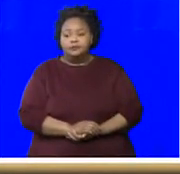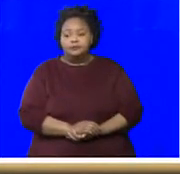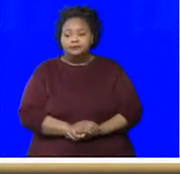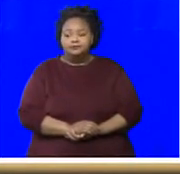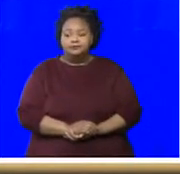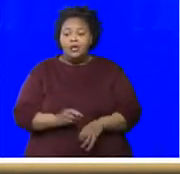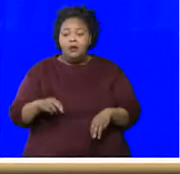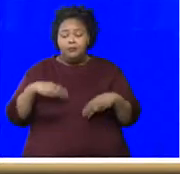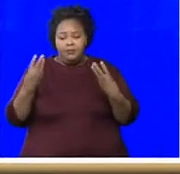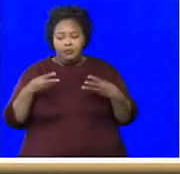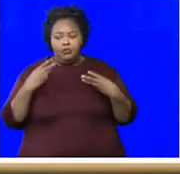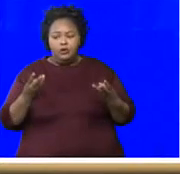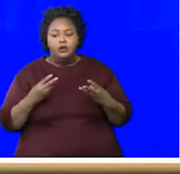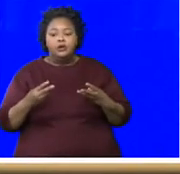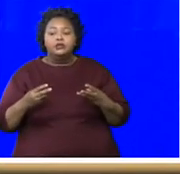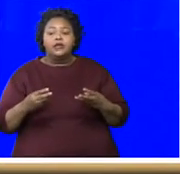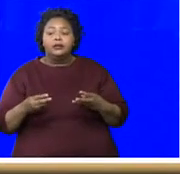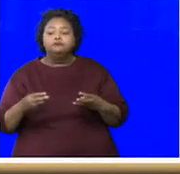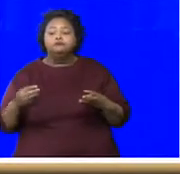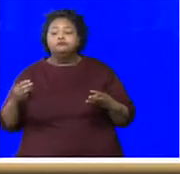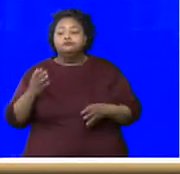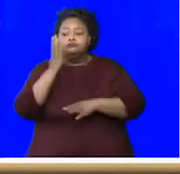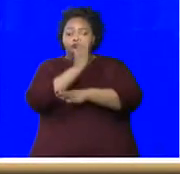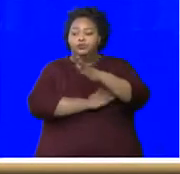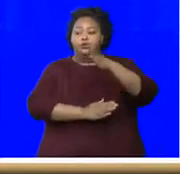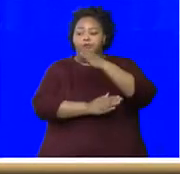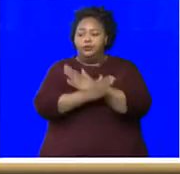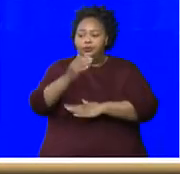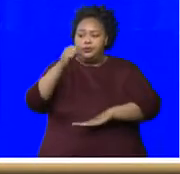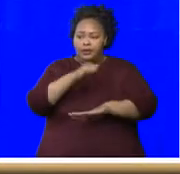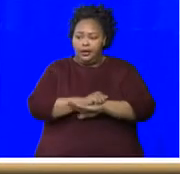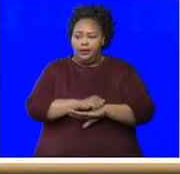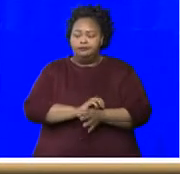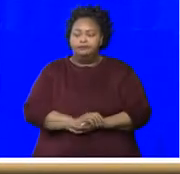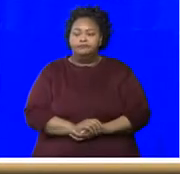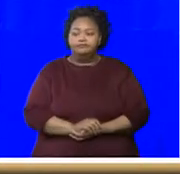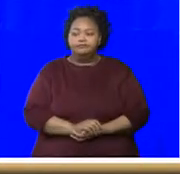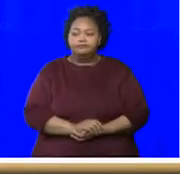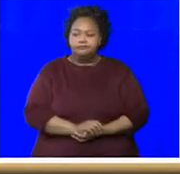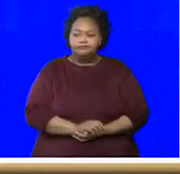ukuthi nalolo limali lwenkomo somela ubhadala imoto yemuntu sophinze